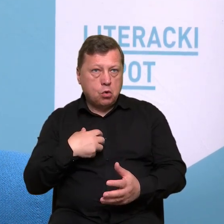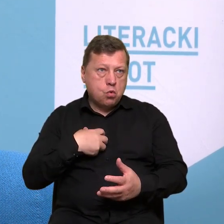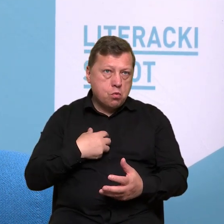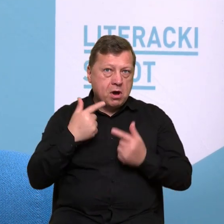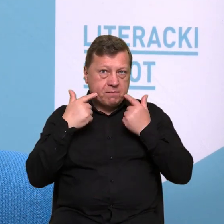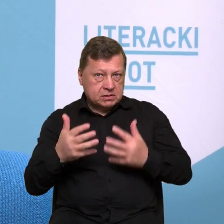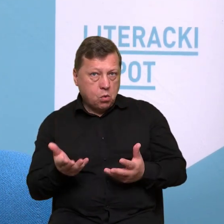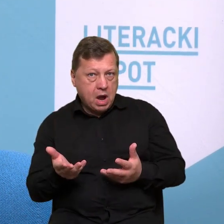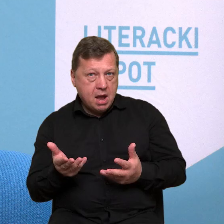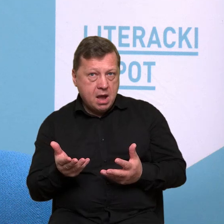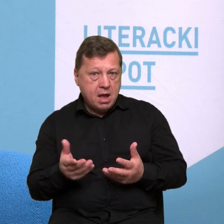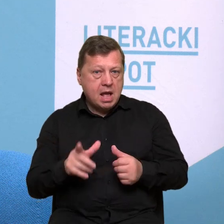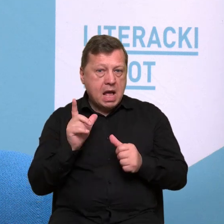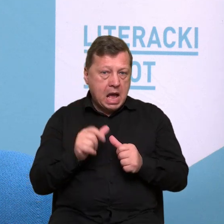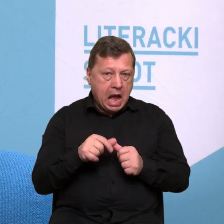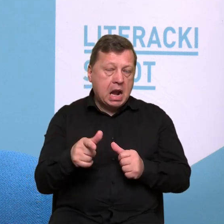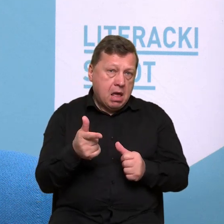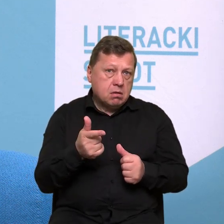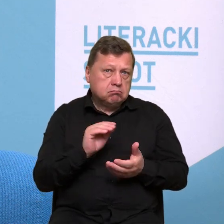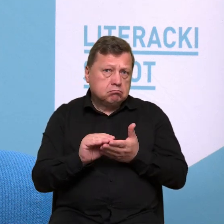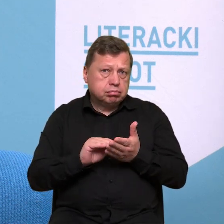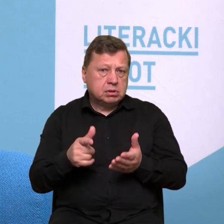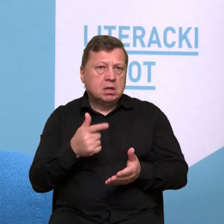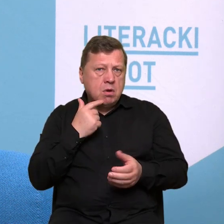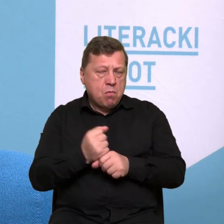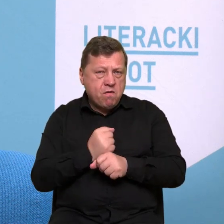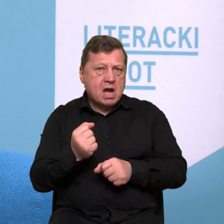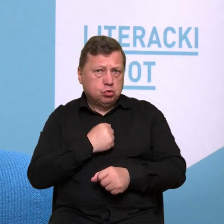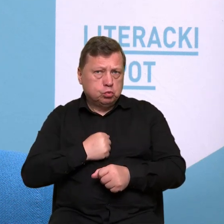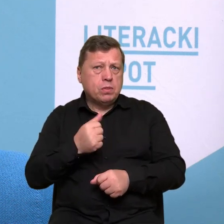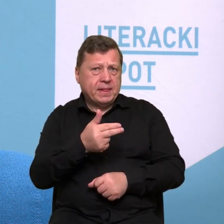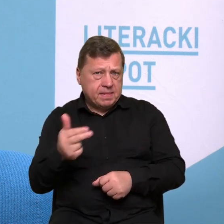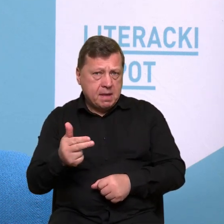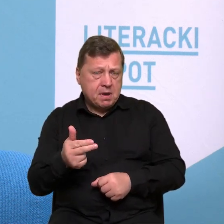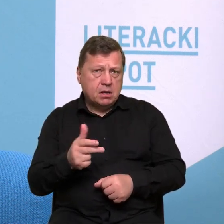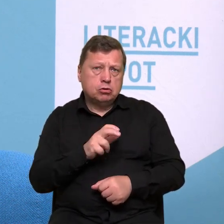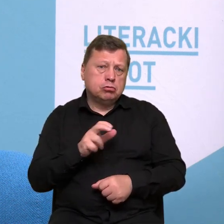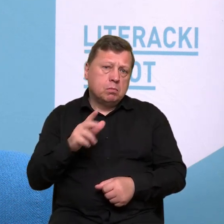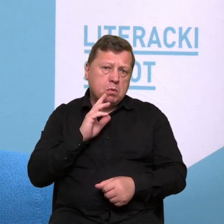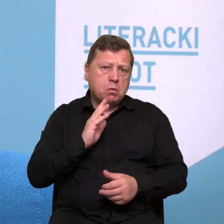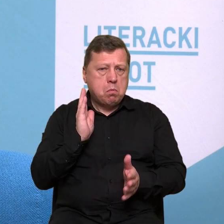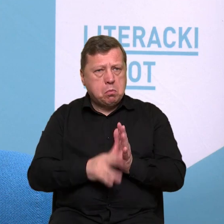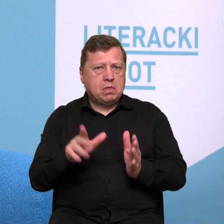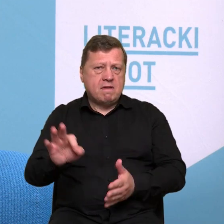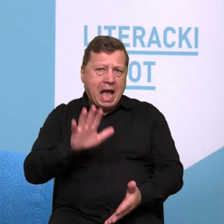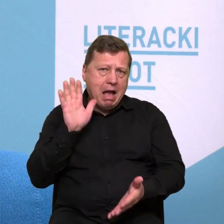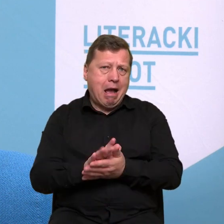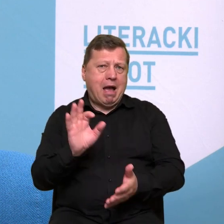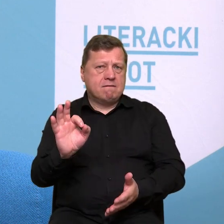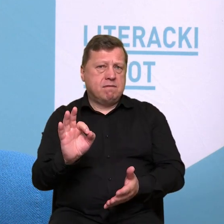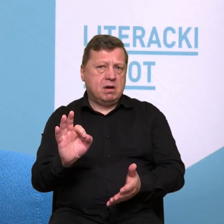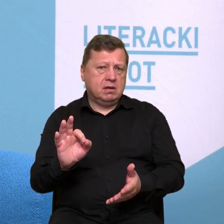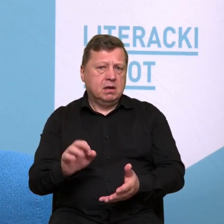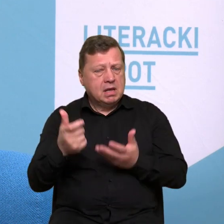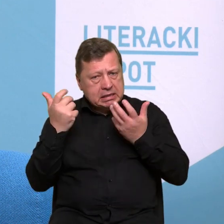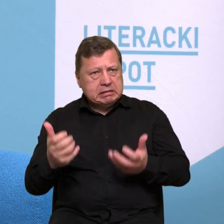wesoła, ale mówiąca o takich no, poważnych, często smutnych tematach? Czy po prostu ty taka jesteś